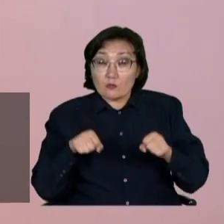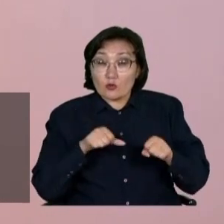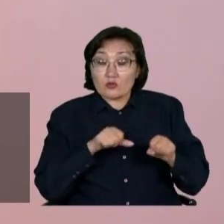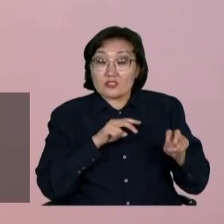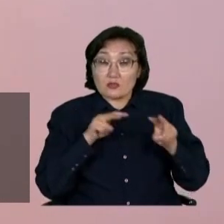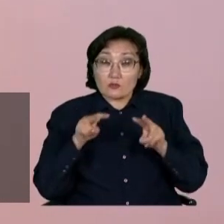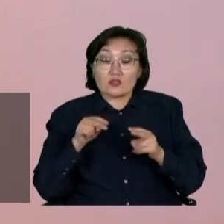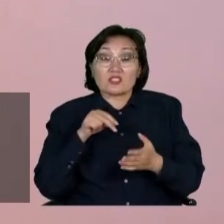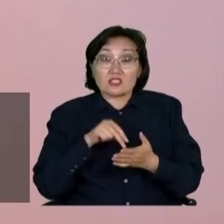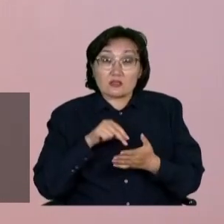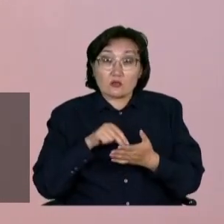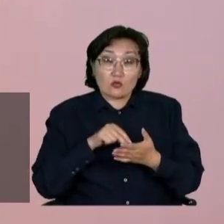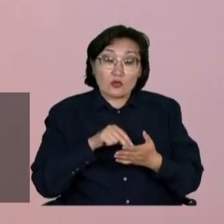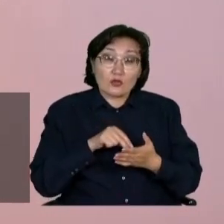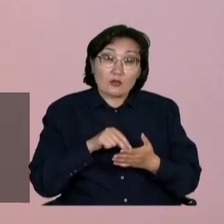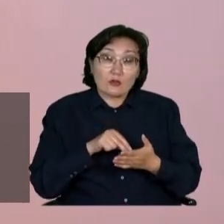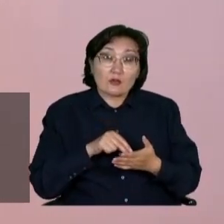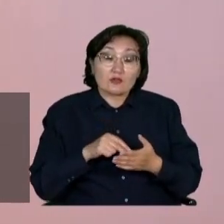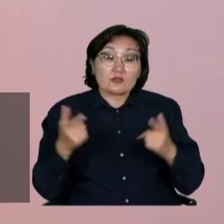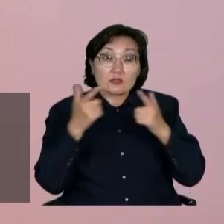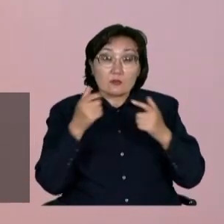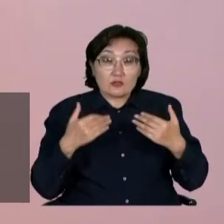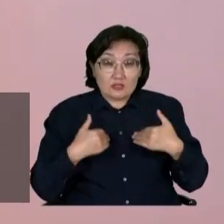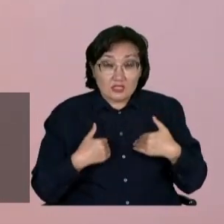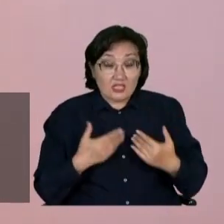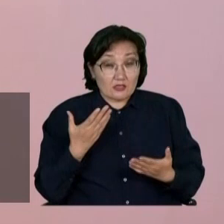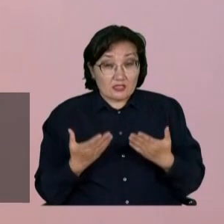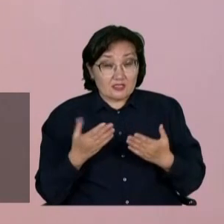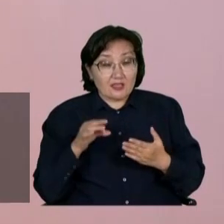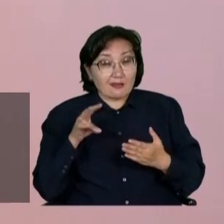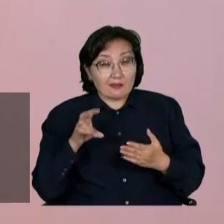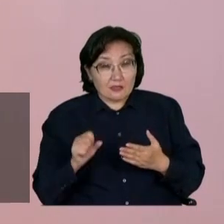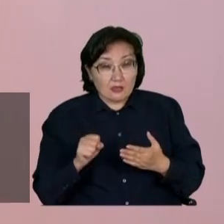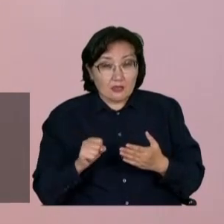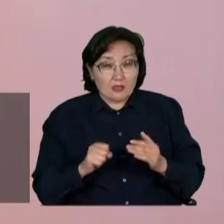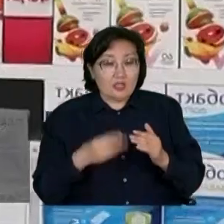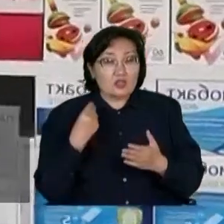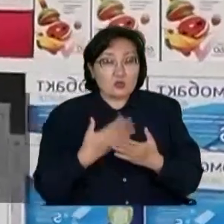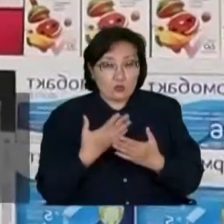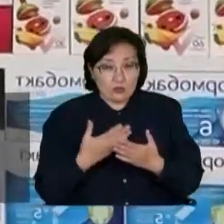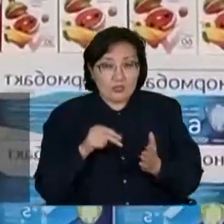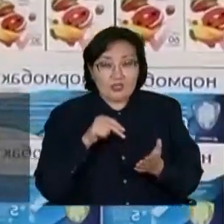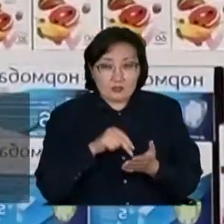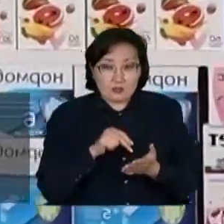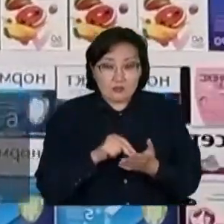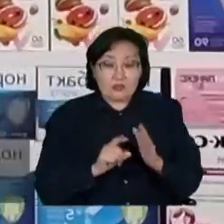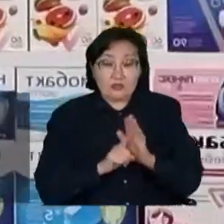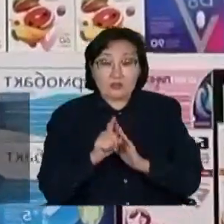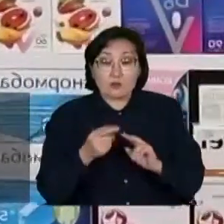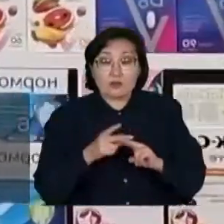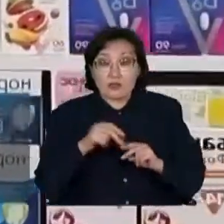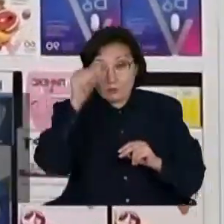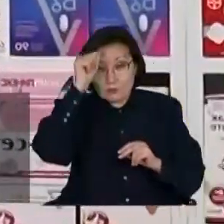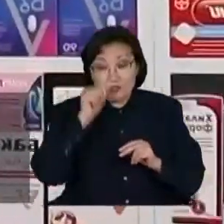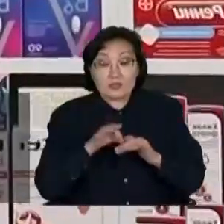отслеживать предельную цену и сообщать нам, а если она завышена. С начала этого месяца в